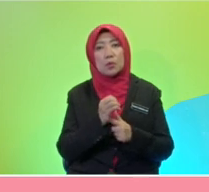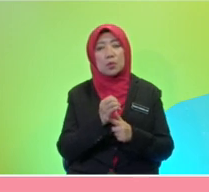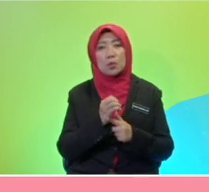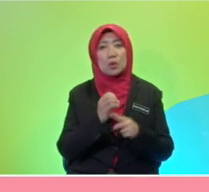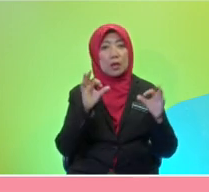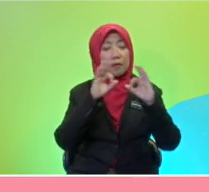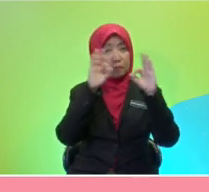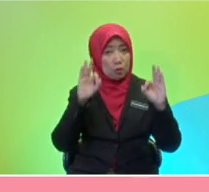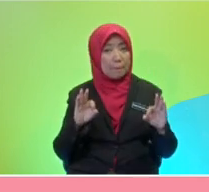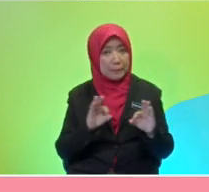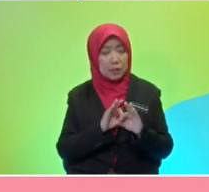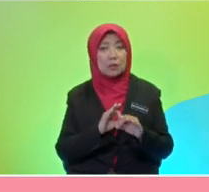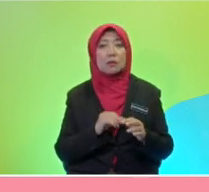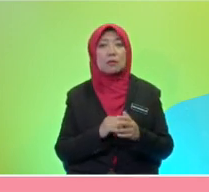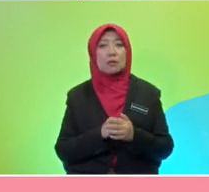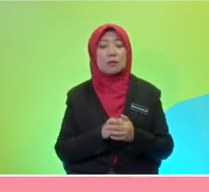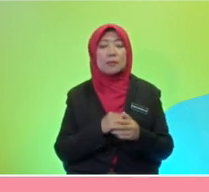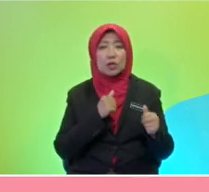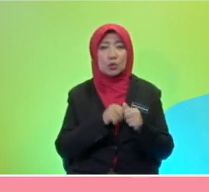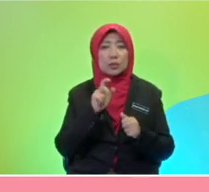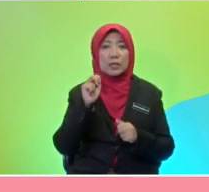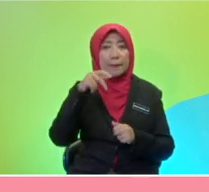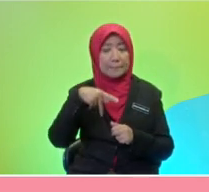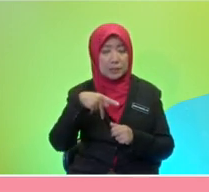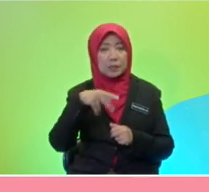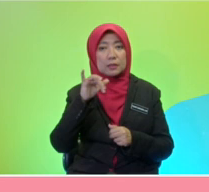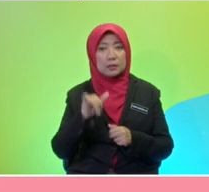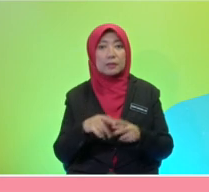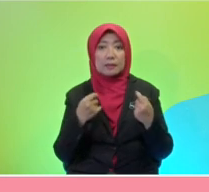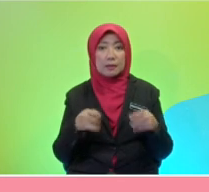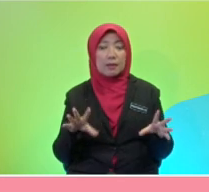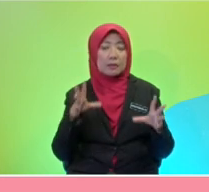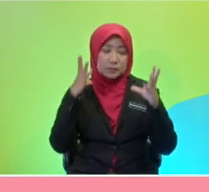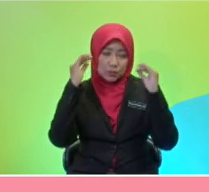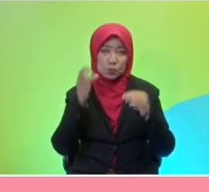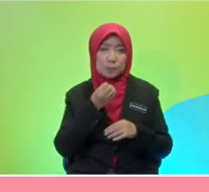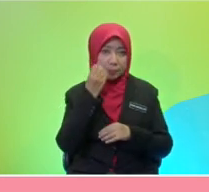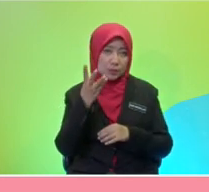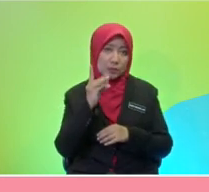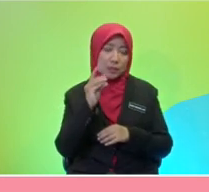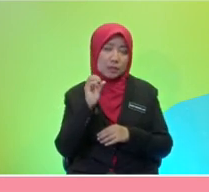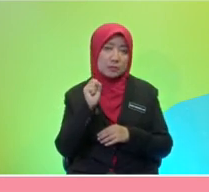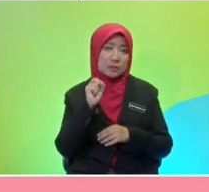murid mendapatkan TV ataupun tahap penguasa yang telah disebut dalam di skip